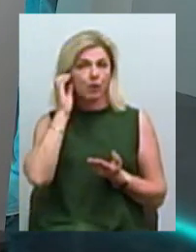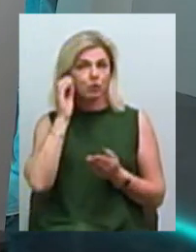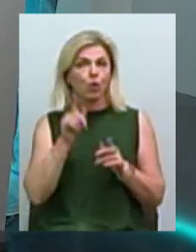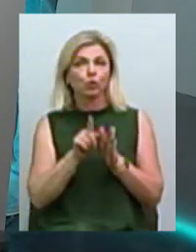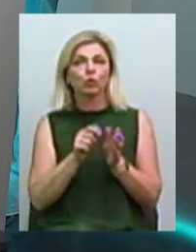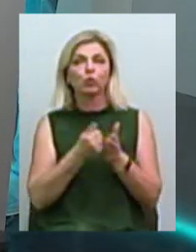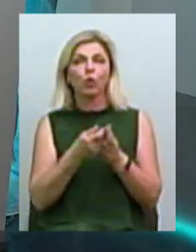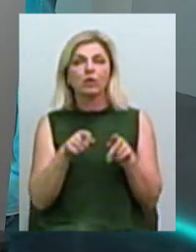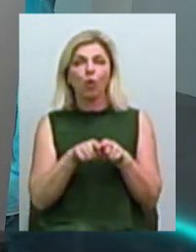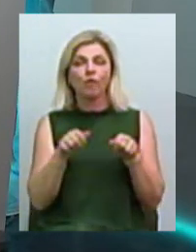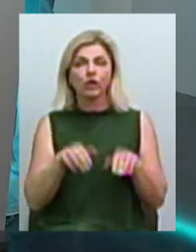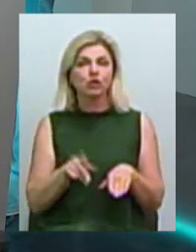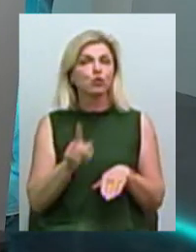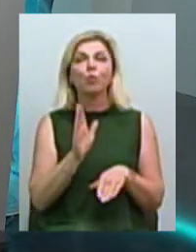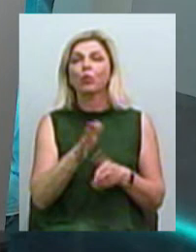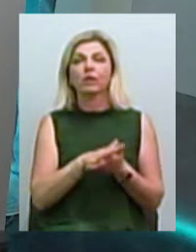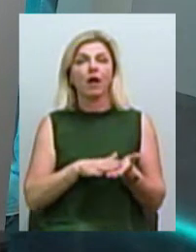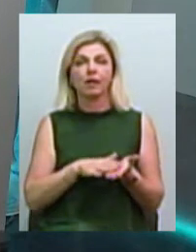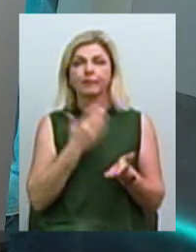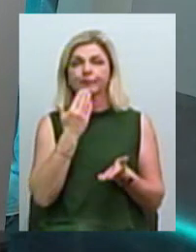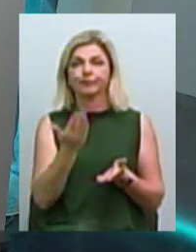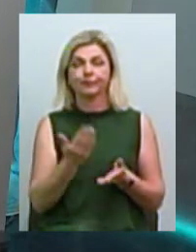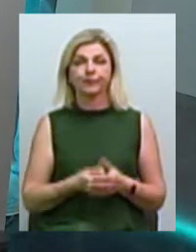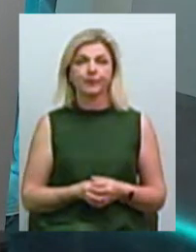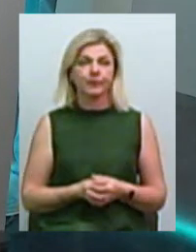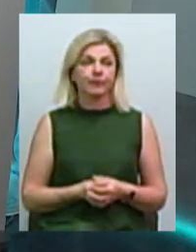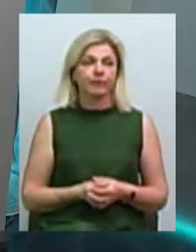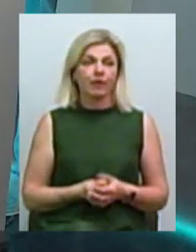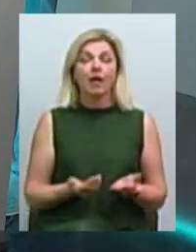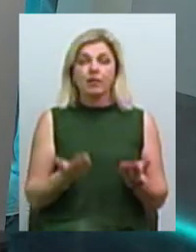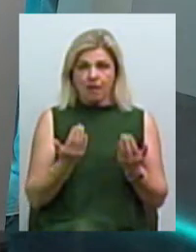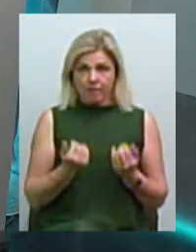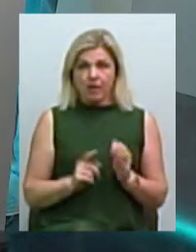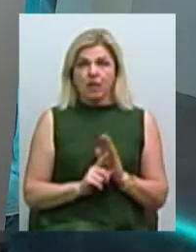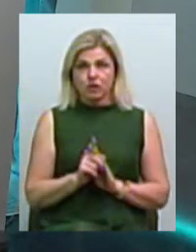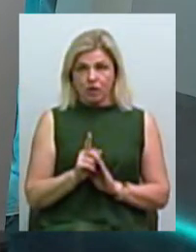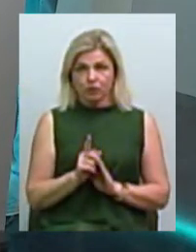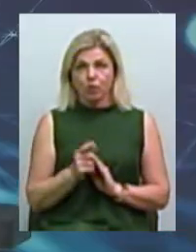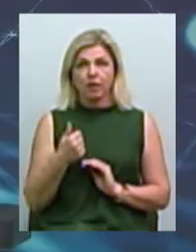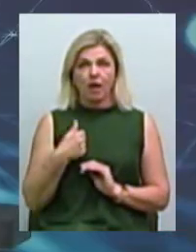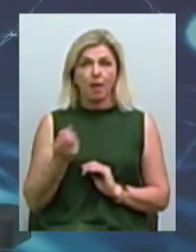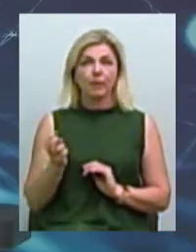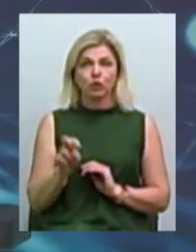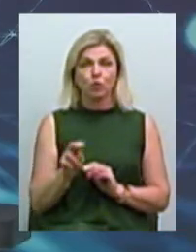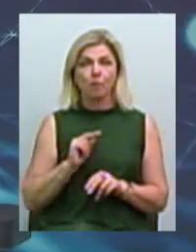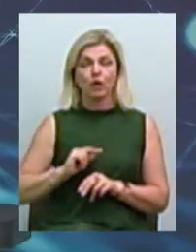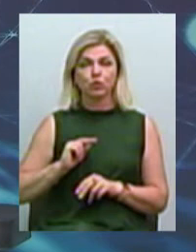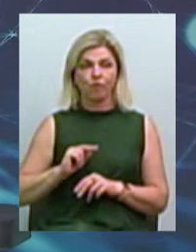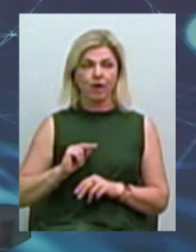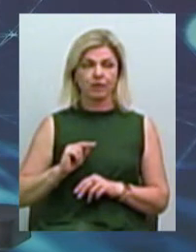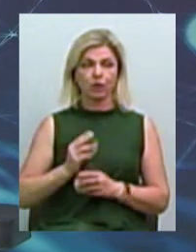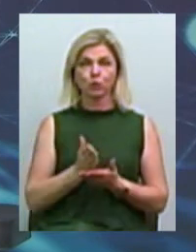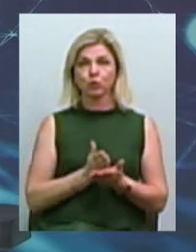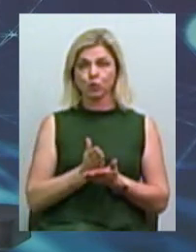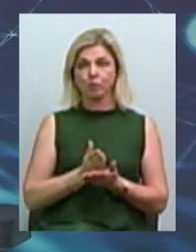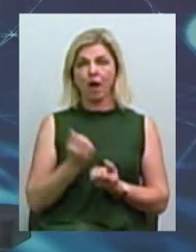далі? Ну, дивіться, давайте почнемо спочатку. Я прийшов працювати в службу